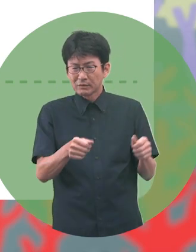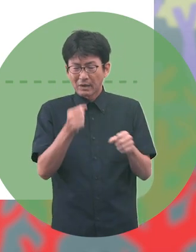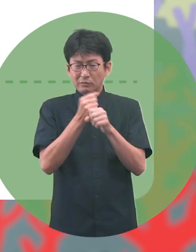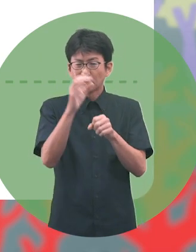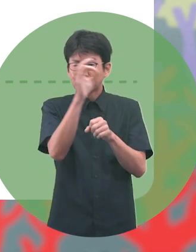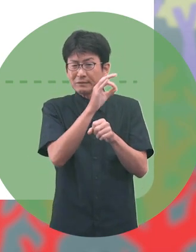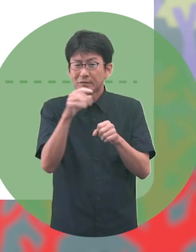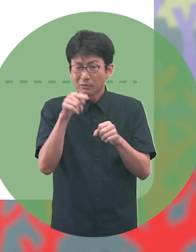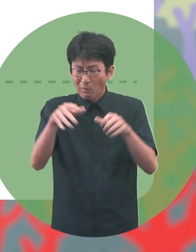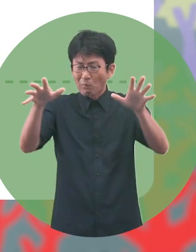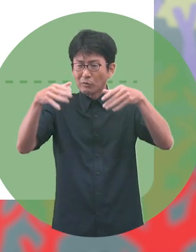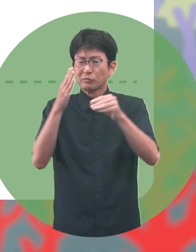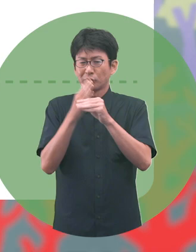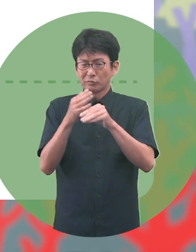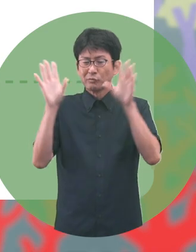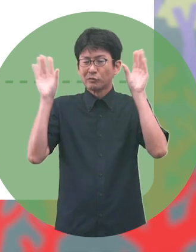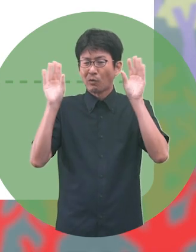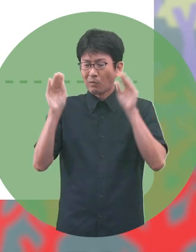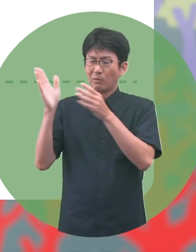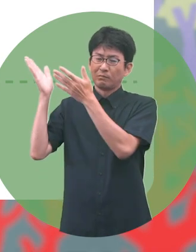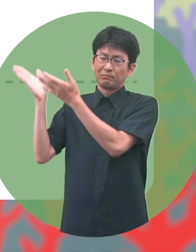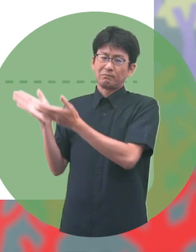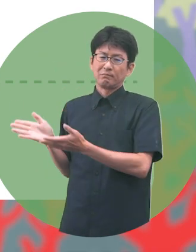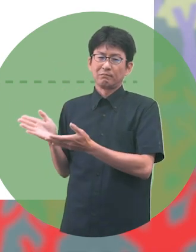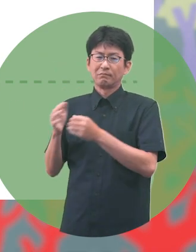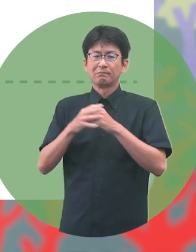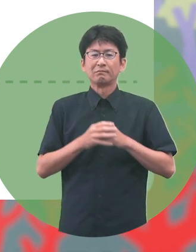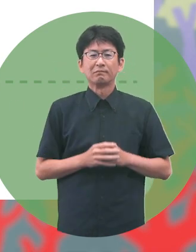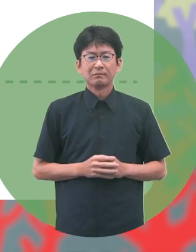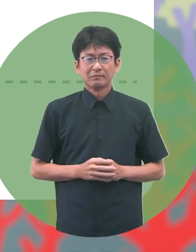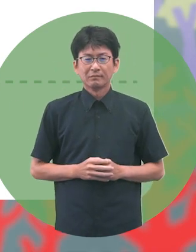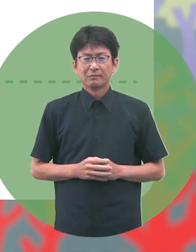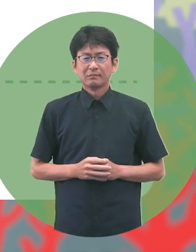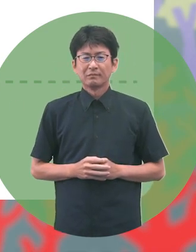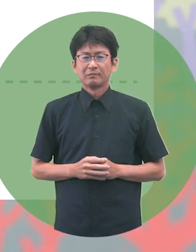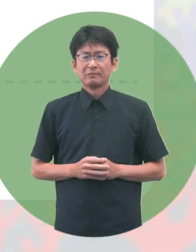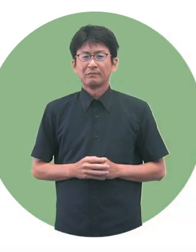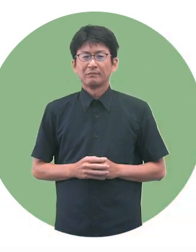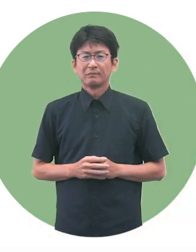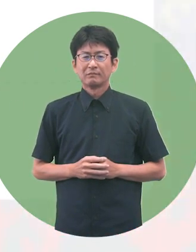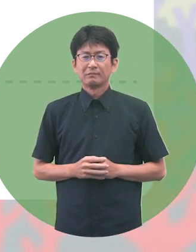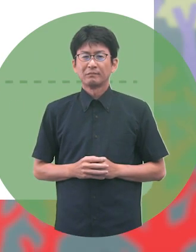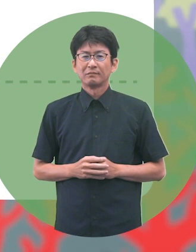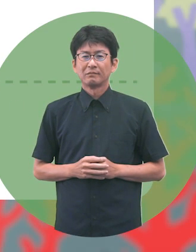集しています。詳しくはご覧のところまで。